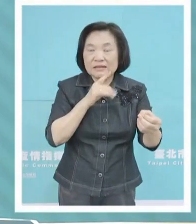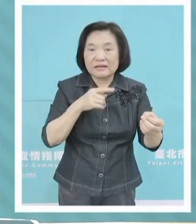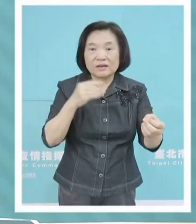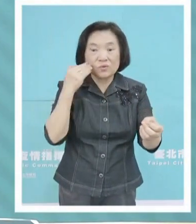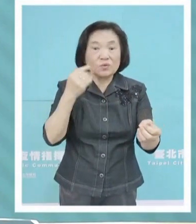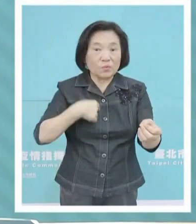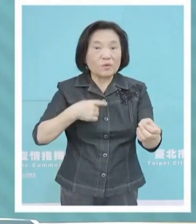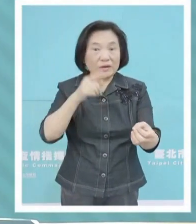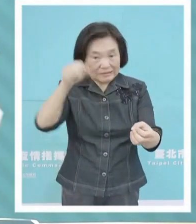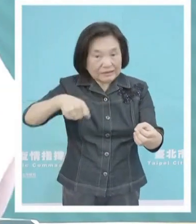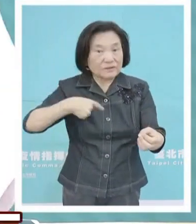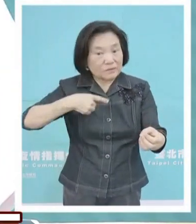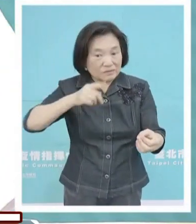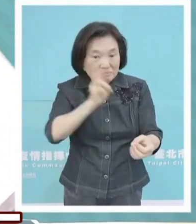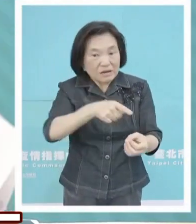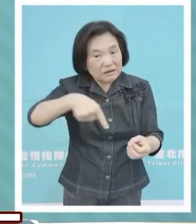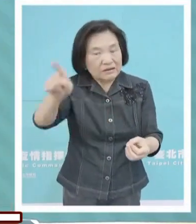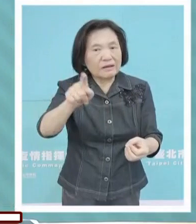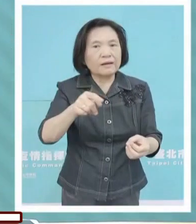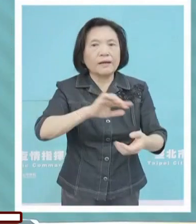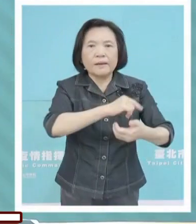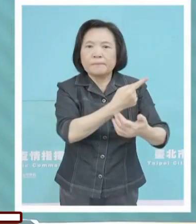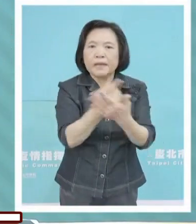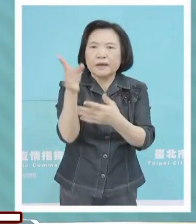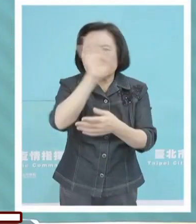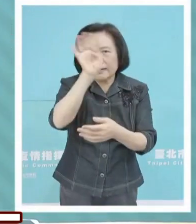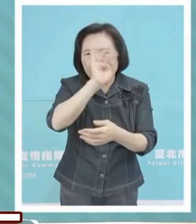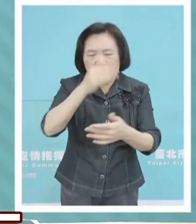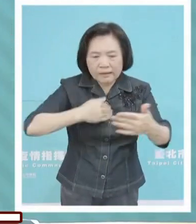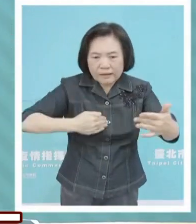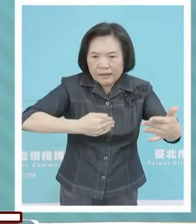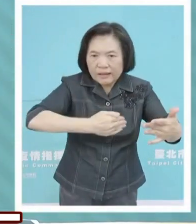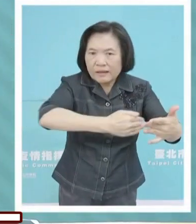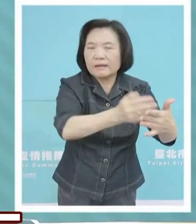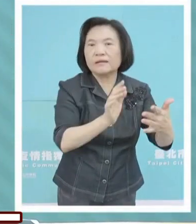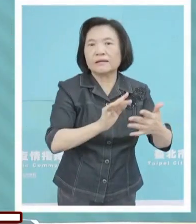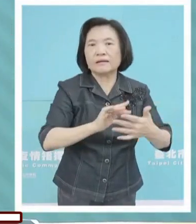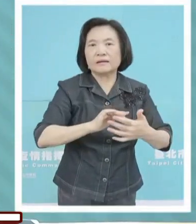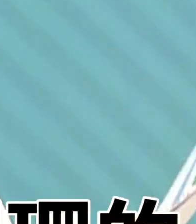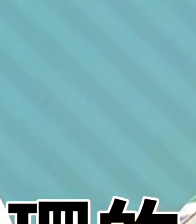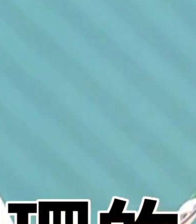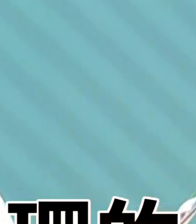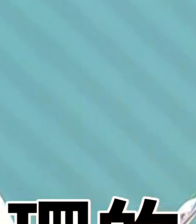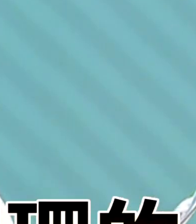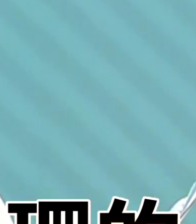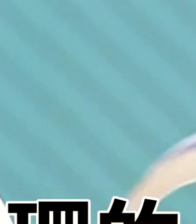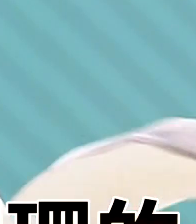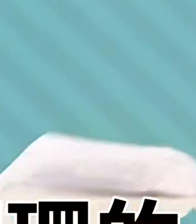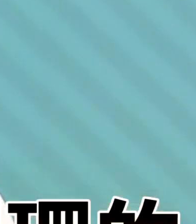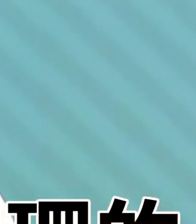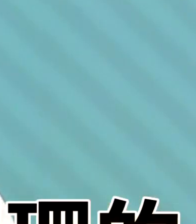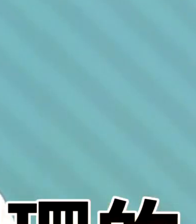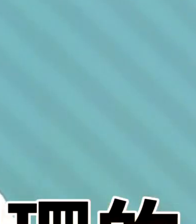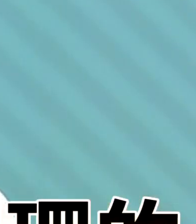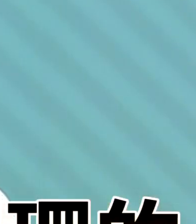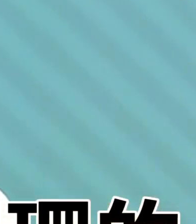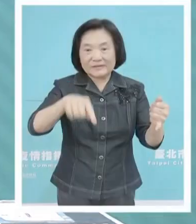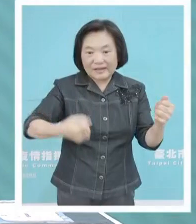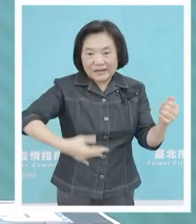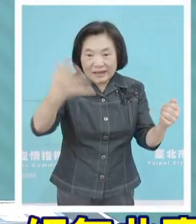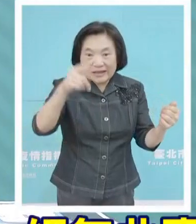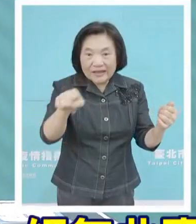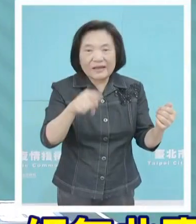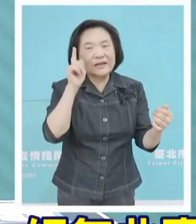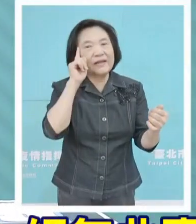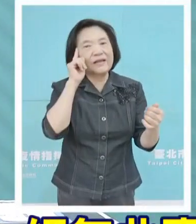给好心肝，在所有的调查过程里面不会有人放过黄珊珊的。今